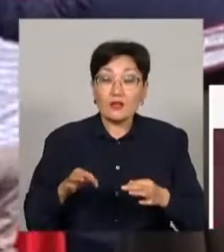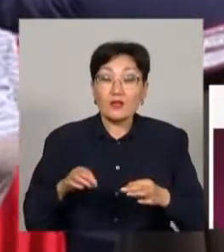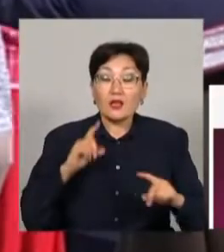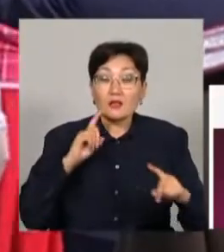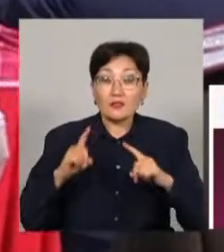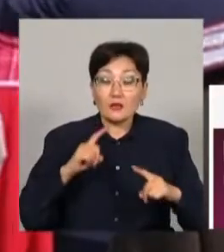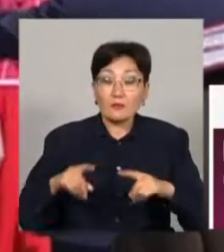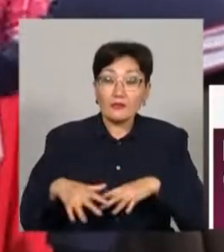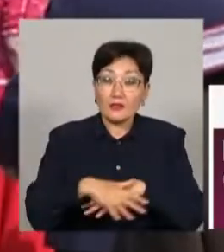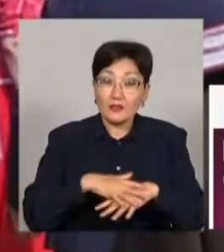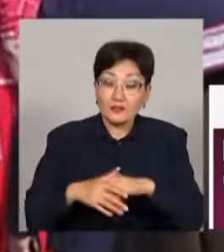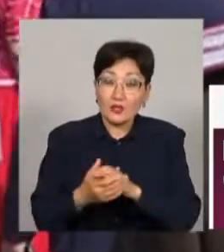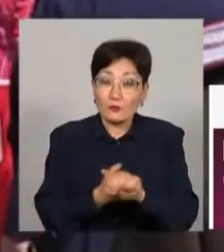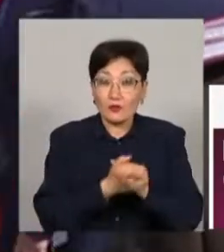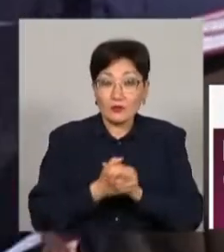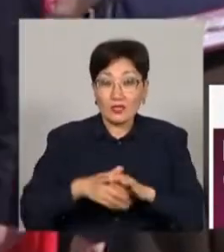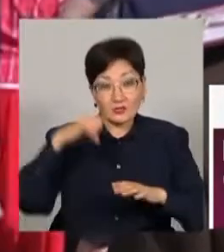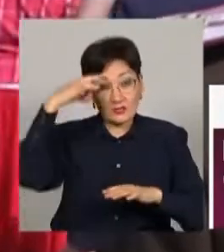народа Казахстана Касым-Жомарт Кемелевич